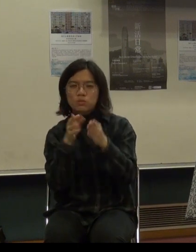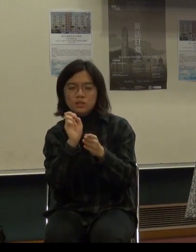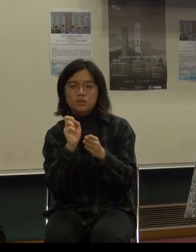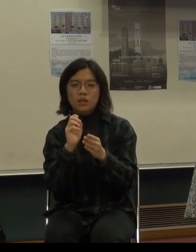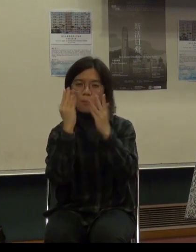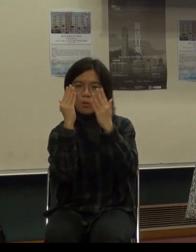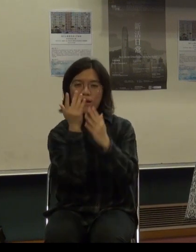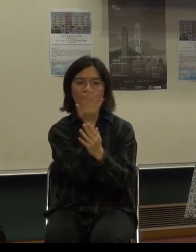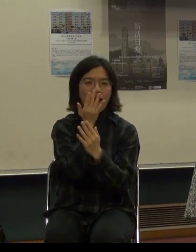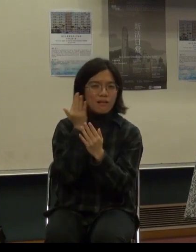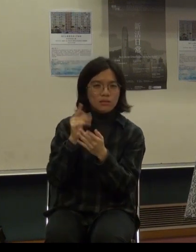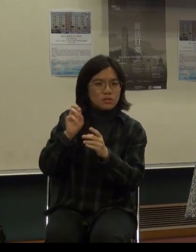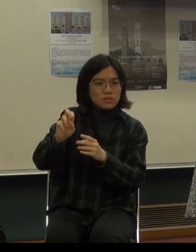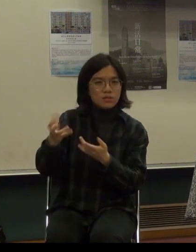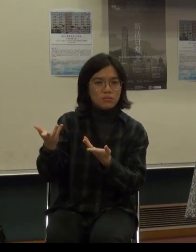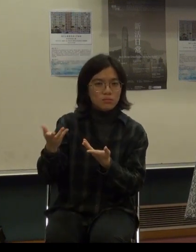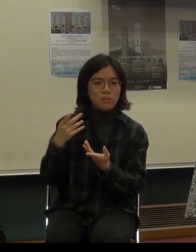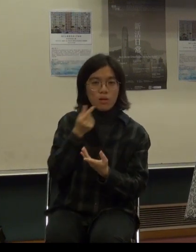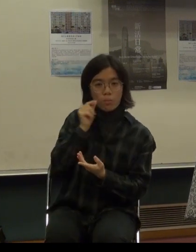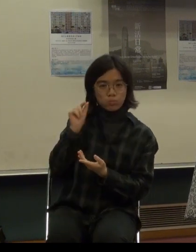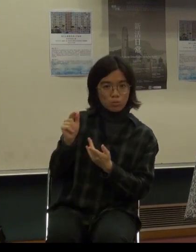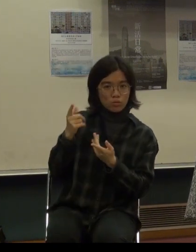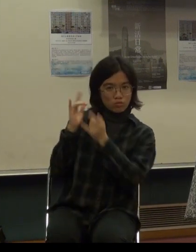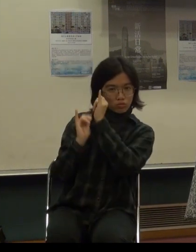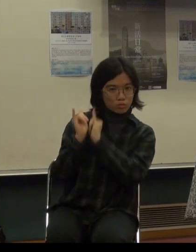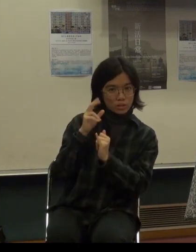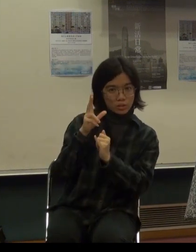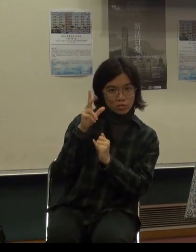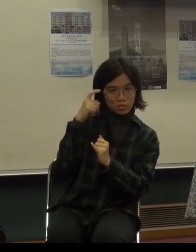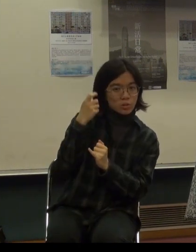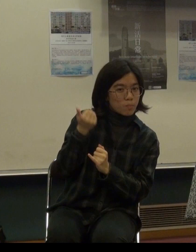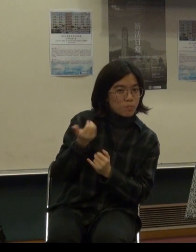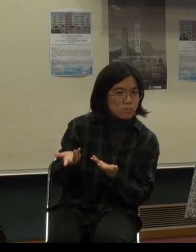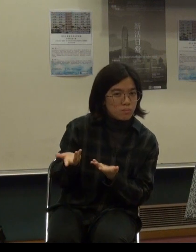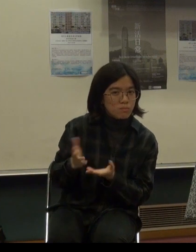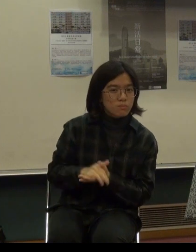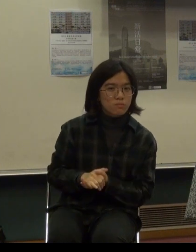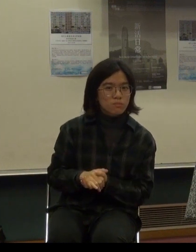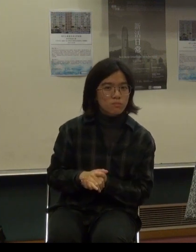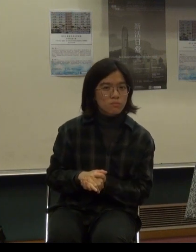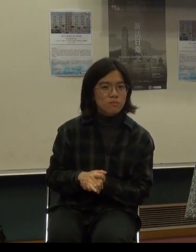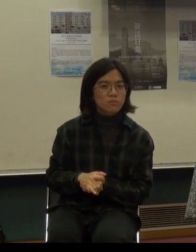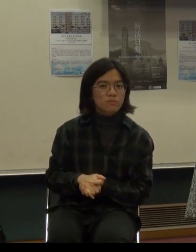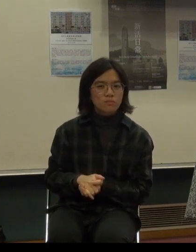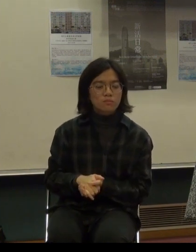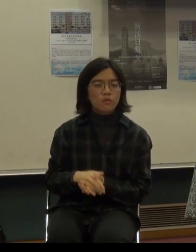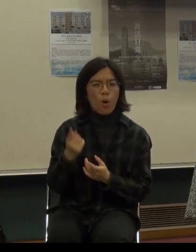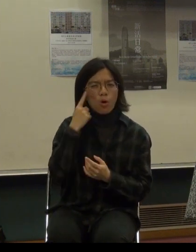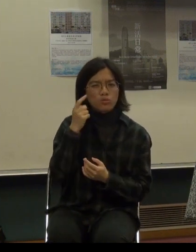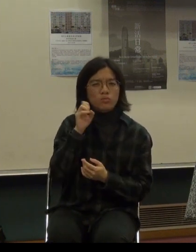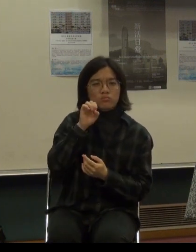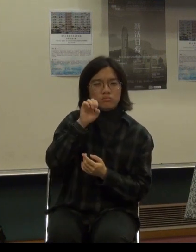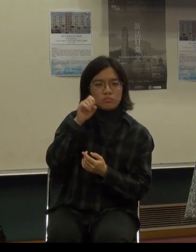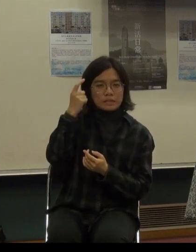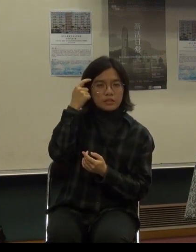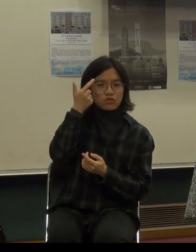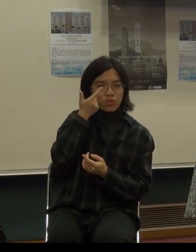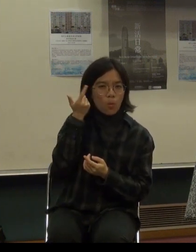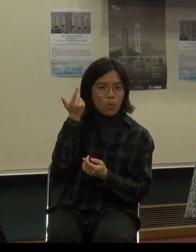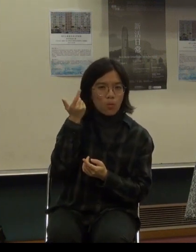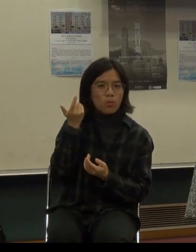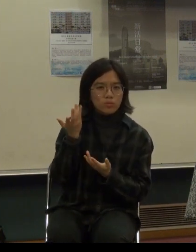顏色，嗱嗰啲算唔算係古典主義咧？嚇，即係我想去多啲理解，即係